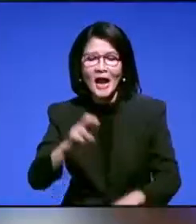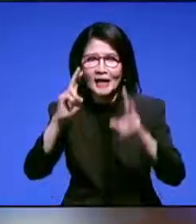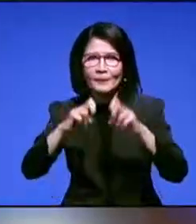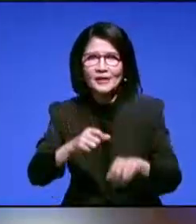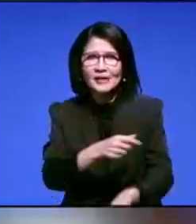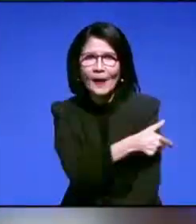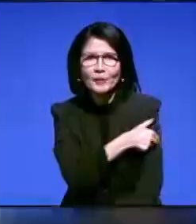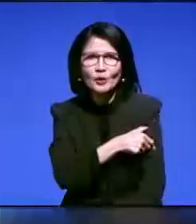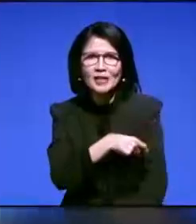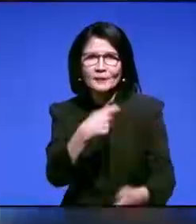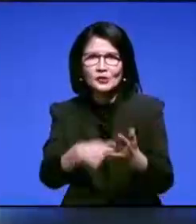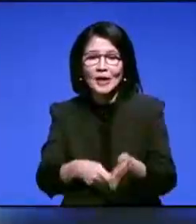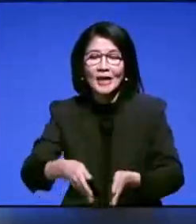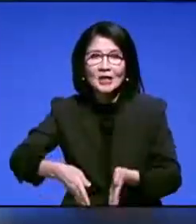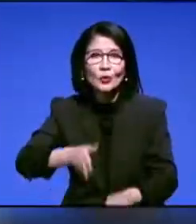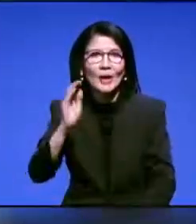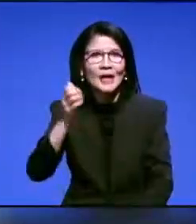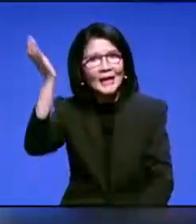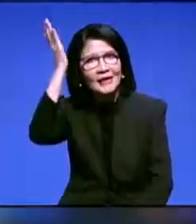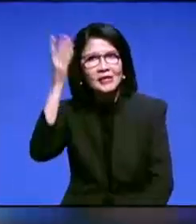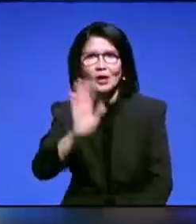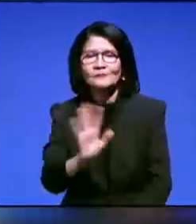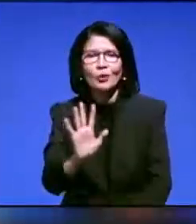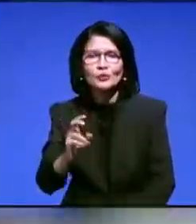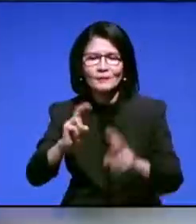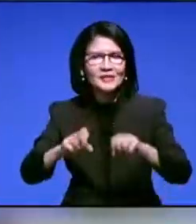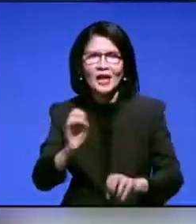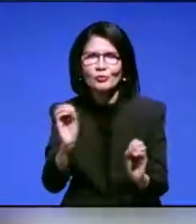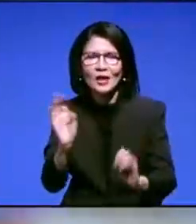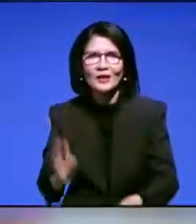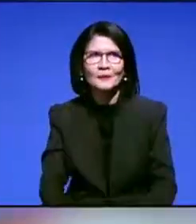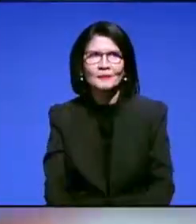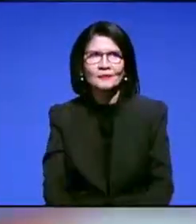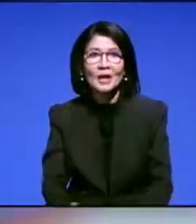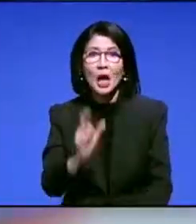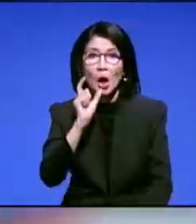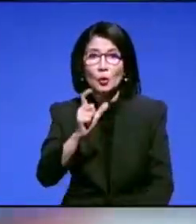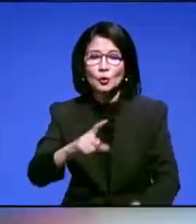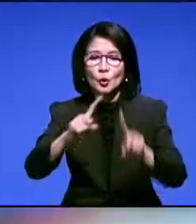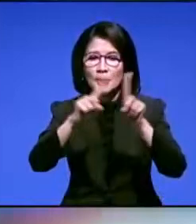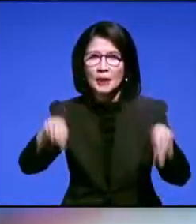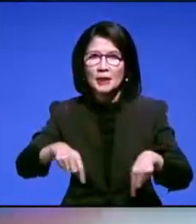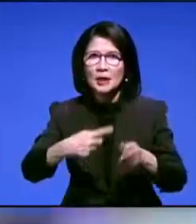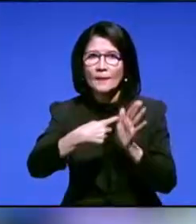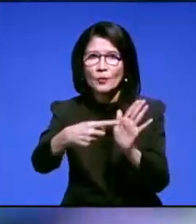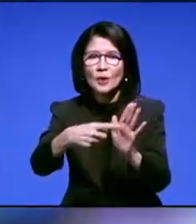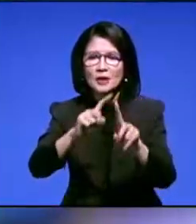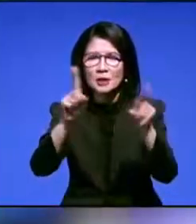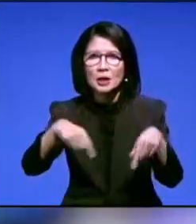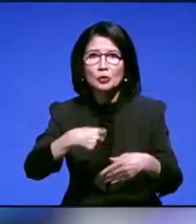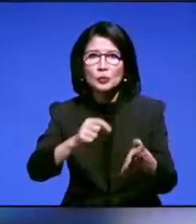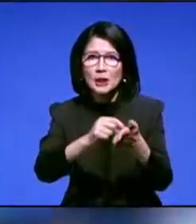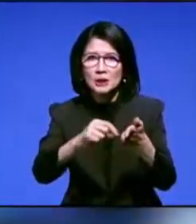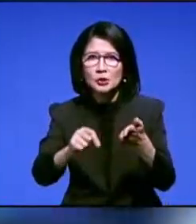Cukai dan jalur hijau yang tidak melewati pemeriksaan. Sebetulnya untuk custom declaration ini, dari Bea Cukai ini sudah jelas